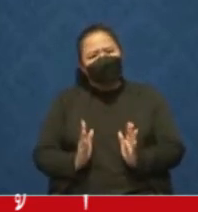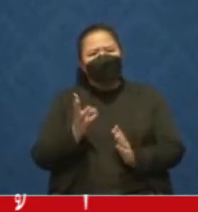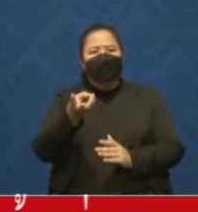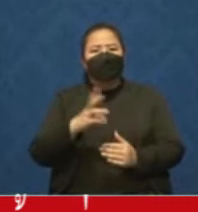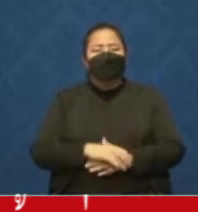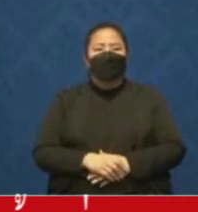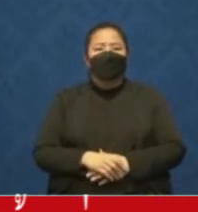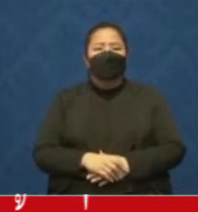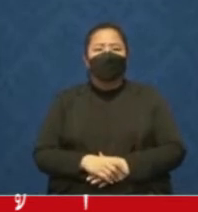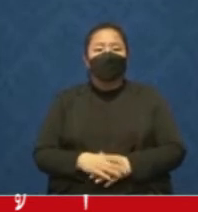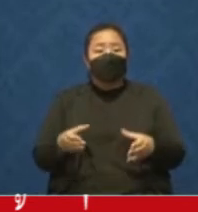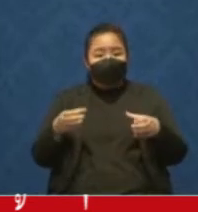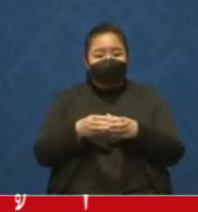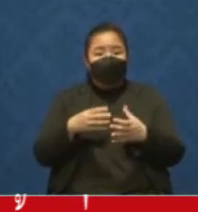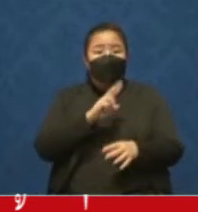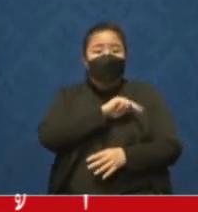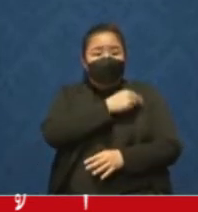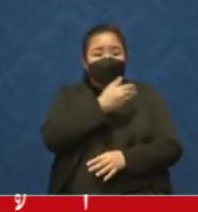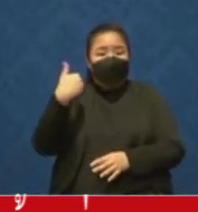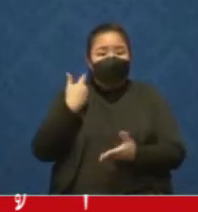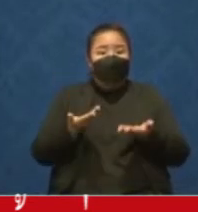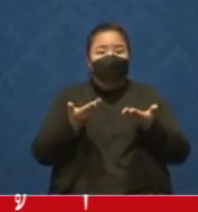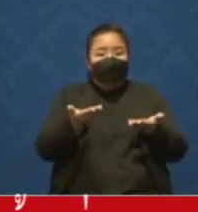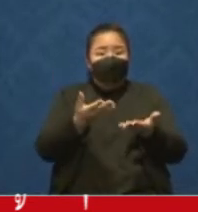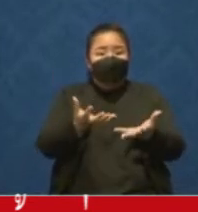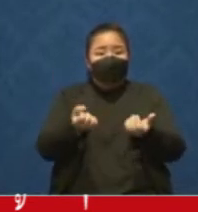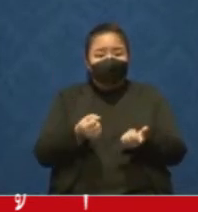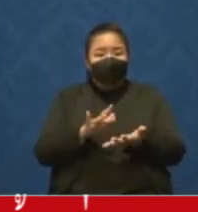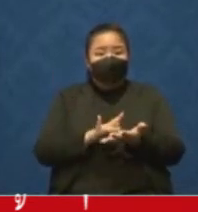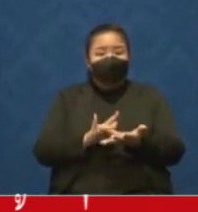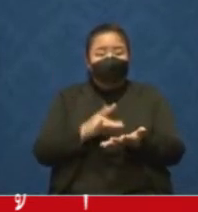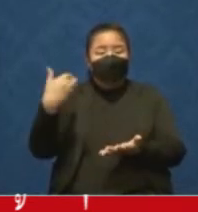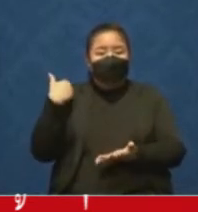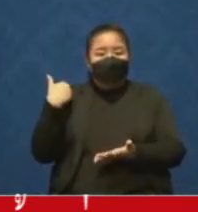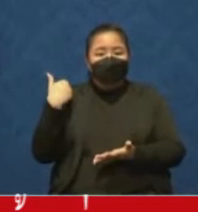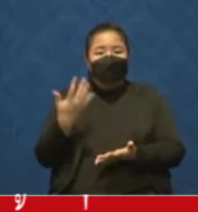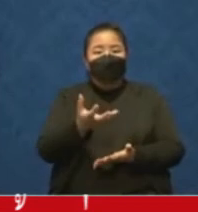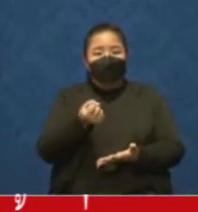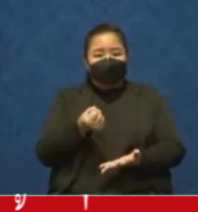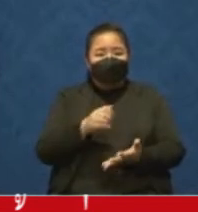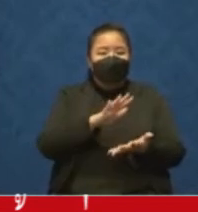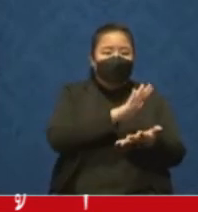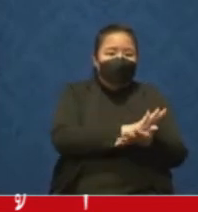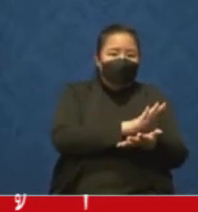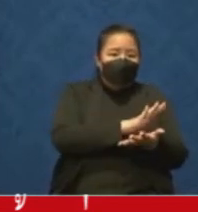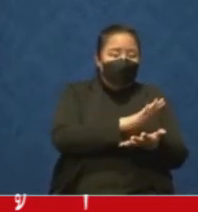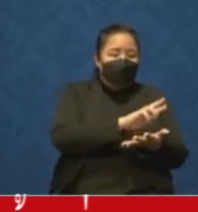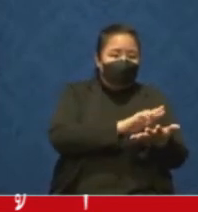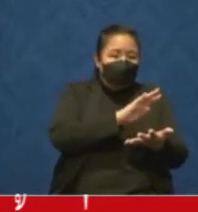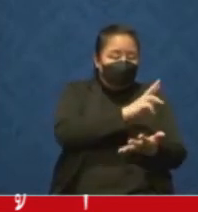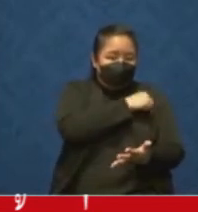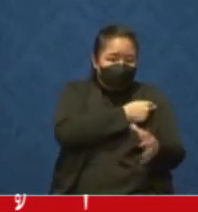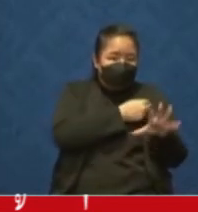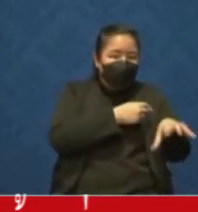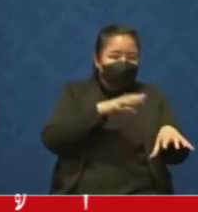ในลายกล่มของแพทย์จะมีการขอยืมยากันโรงบันนั้นยืมโรงบนนี่ๆๆๆแต่ผมมา